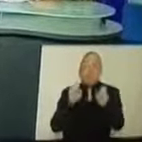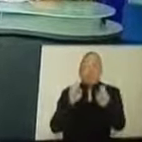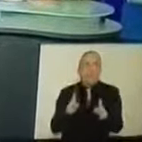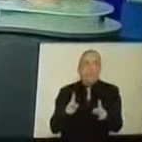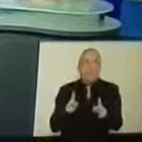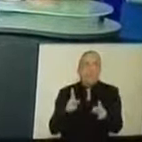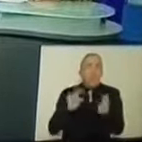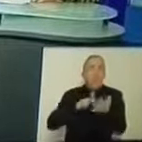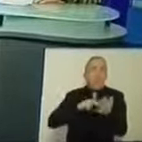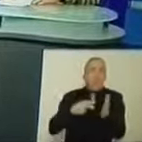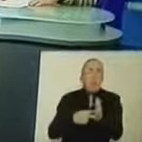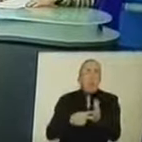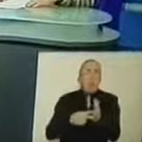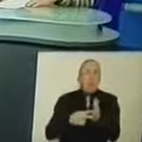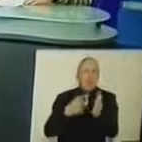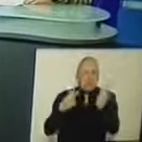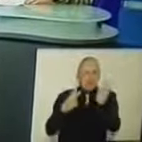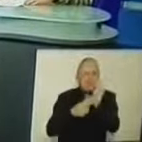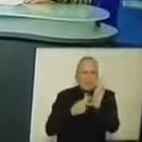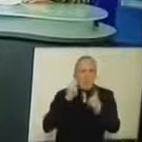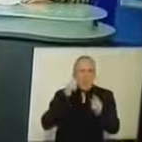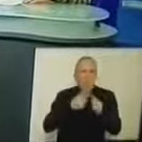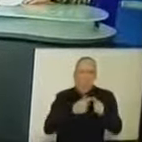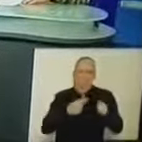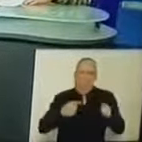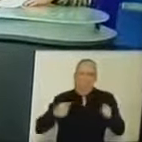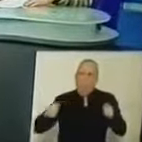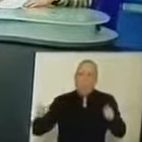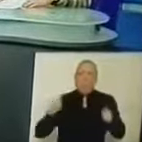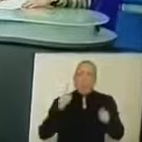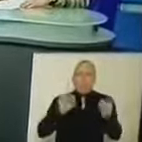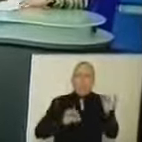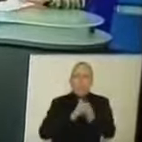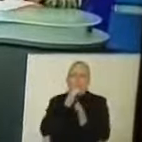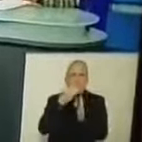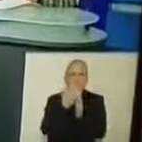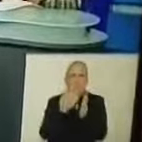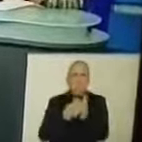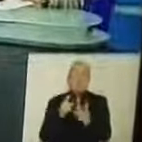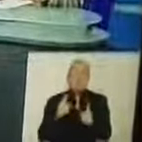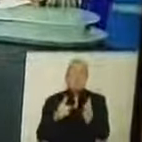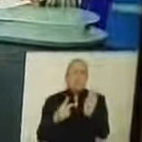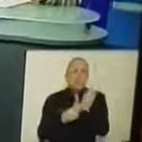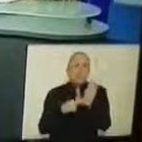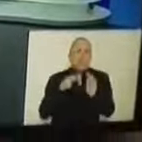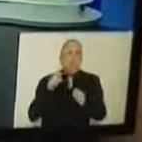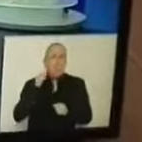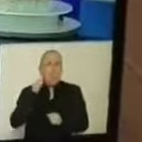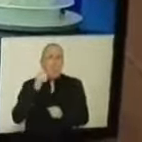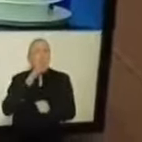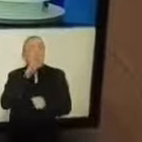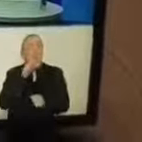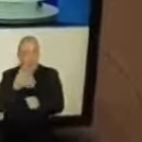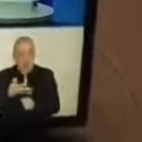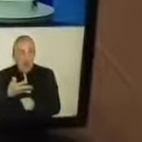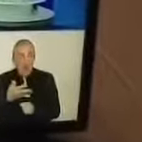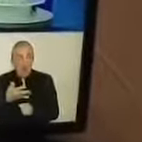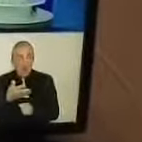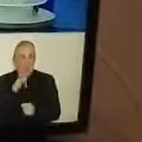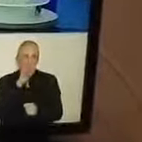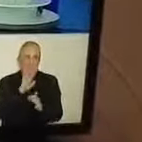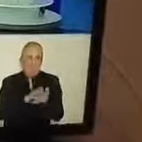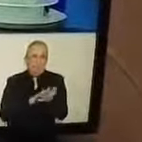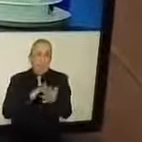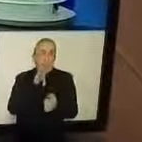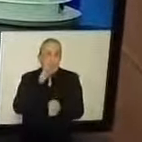речі, чому плануєте боротись аж 7 років? Програма розрахована на 7 років, якщо я не помиляюсь. Чому це неможливо зробити? Вона на 5 років, але я скажу, що навіть